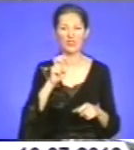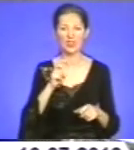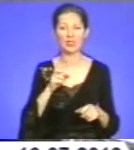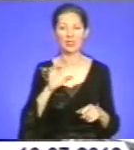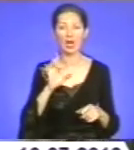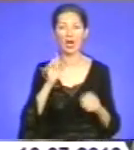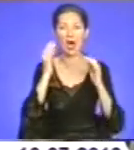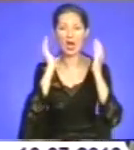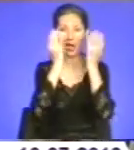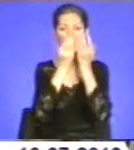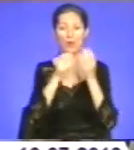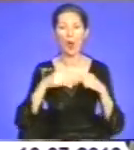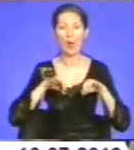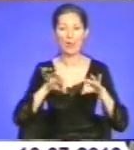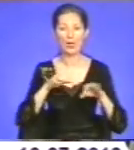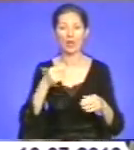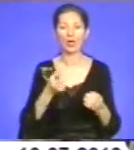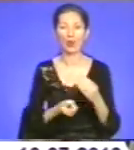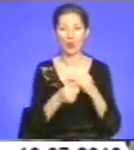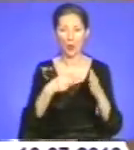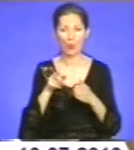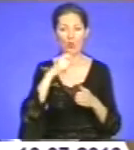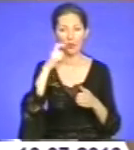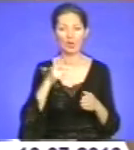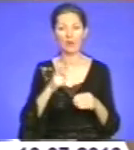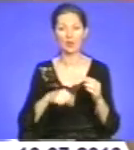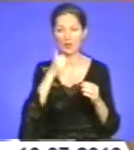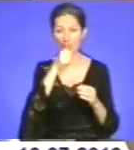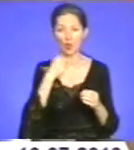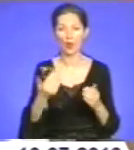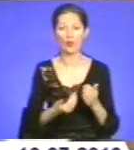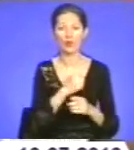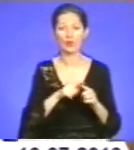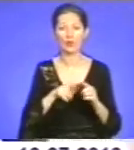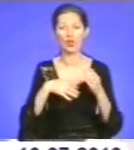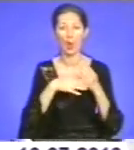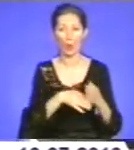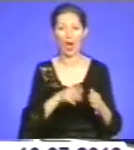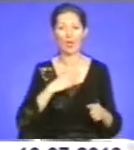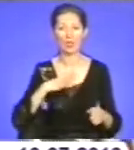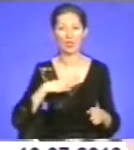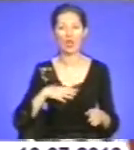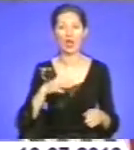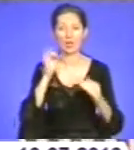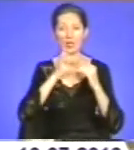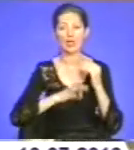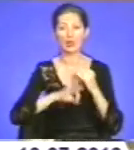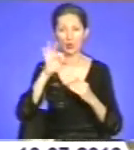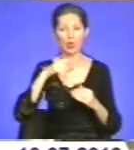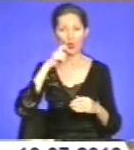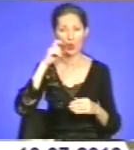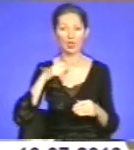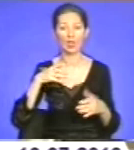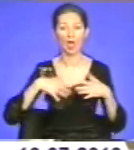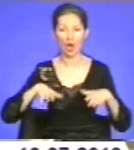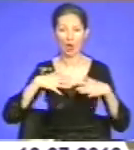до кінця року. В уряді кажуть, наразі нові швидкі чекають передусім на сході країни, Криму, Львівській та Івано-Франківській областях. Тільки за